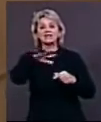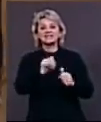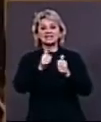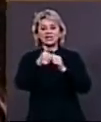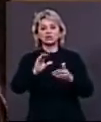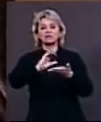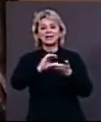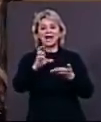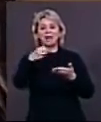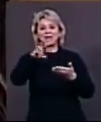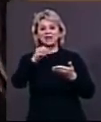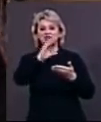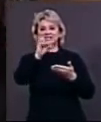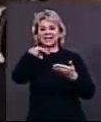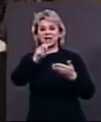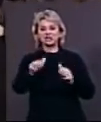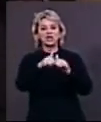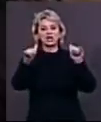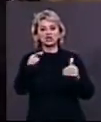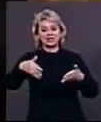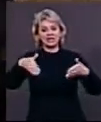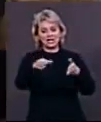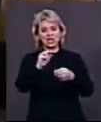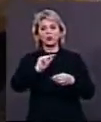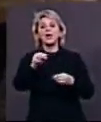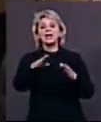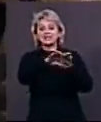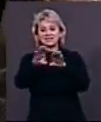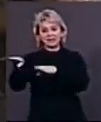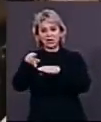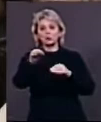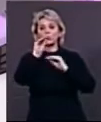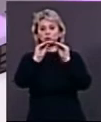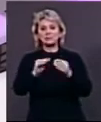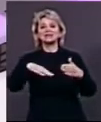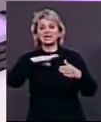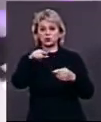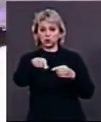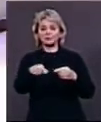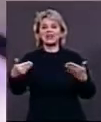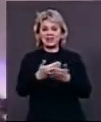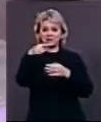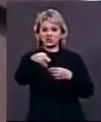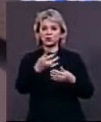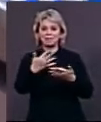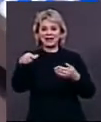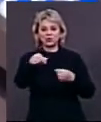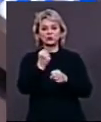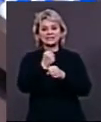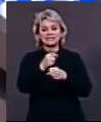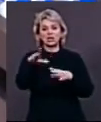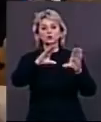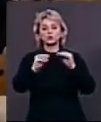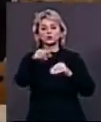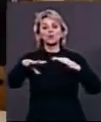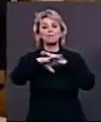в производстве аммиачной селитры расширяет линейку. Наряду со стандартными удобрениями доступны инновационные продукты, разработанные с